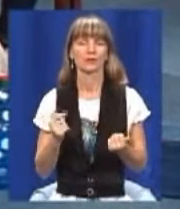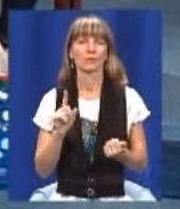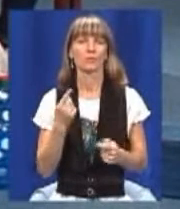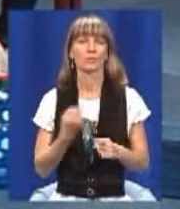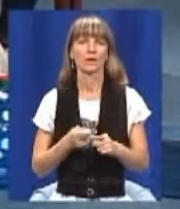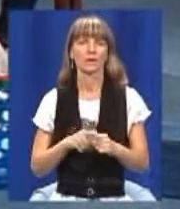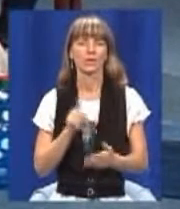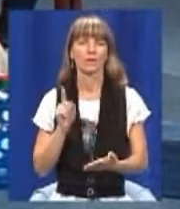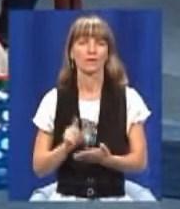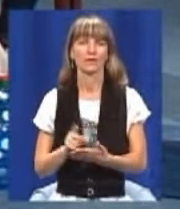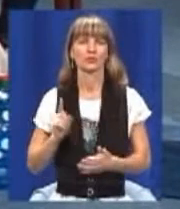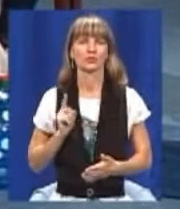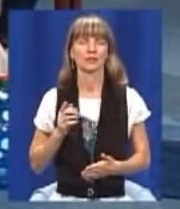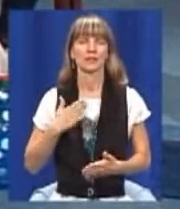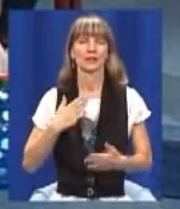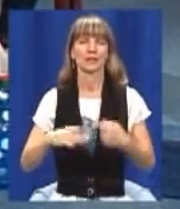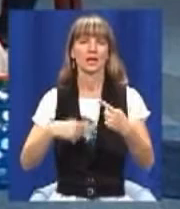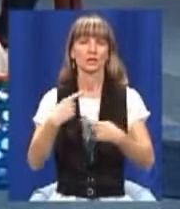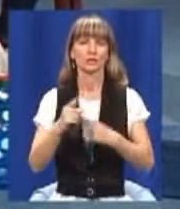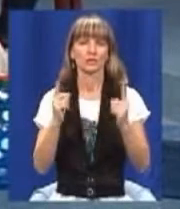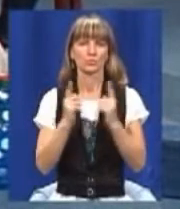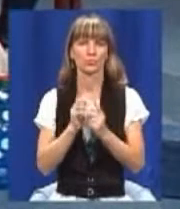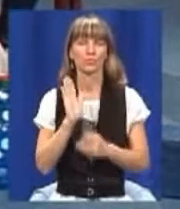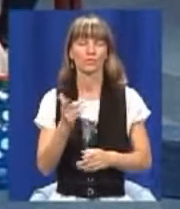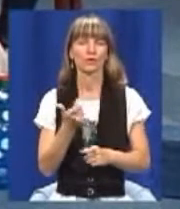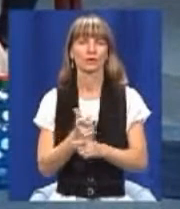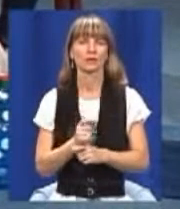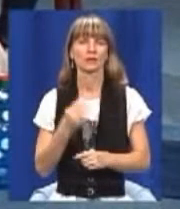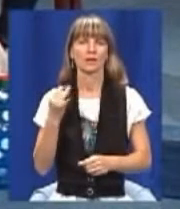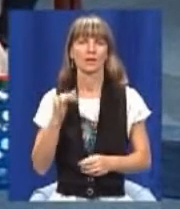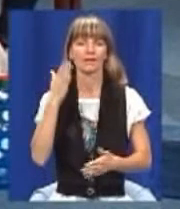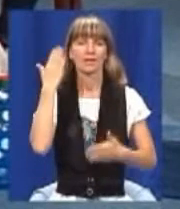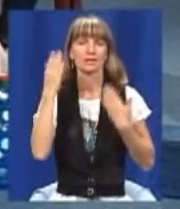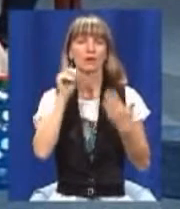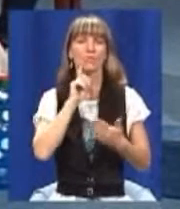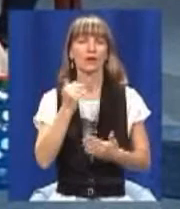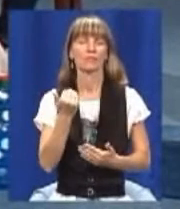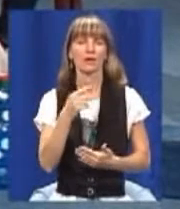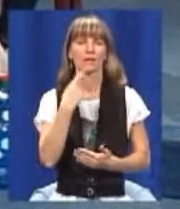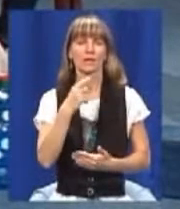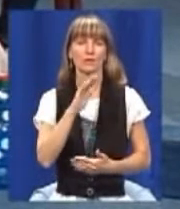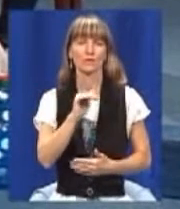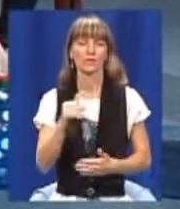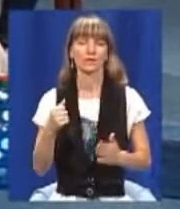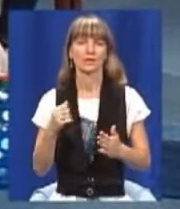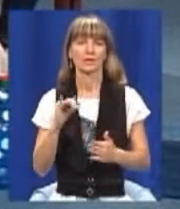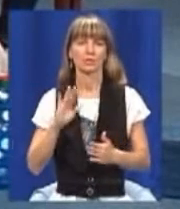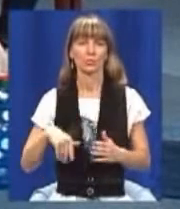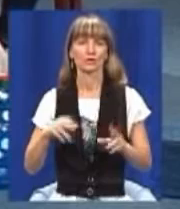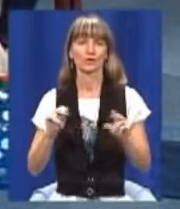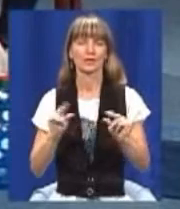тому обов'язково чекайте нашої наступної зустрічі, буде дуже цікаво та дуже весело, а поки що ми вам кажемо до побачення та хай